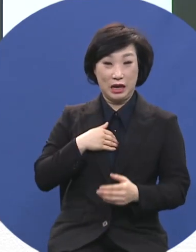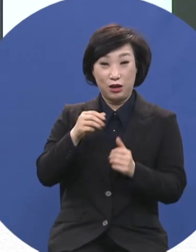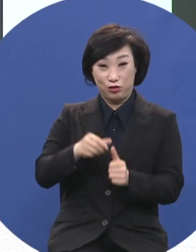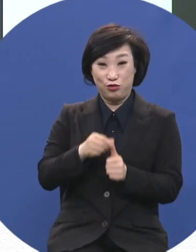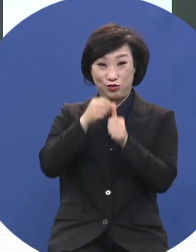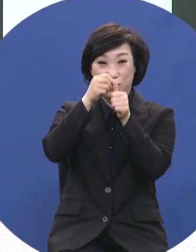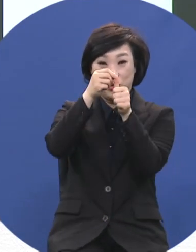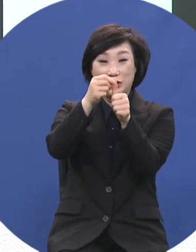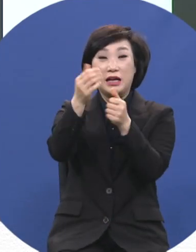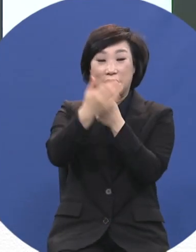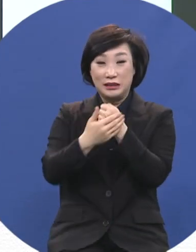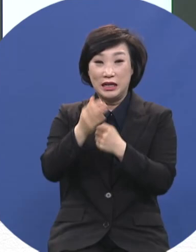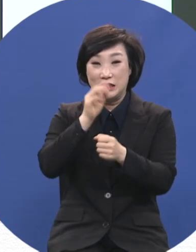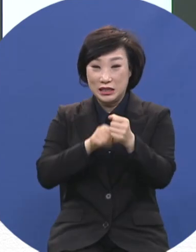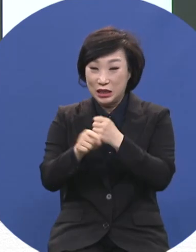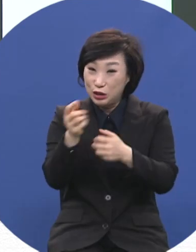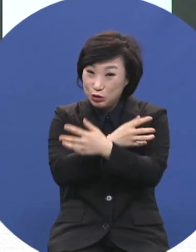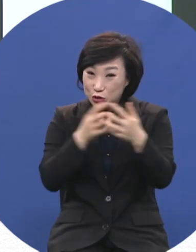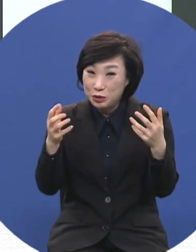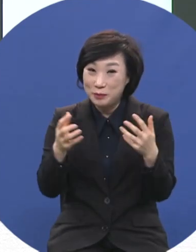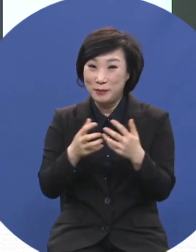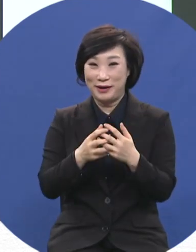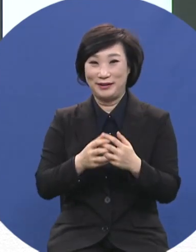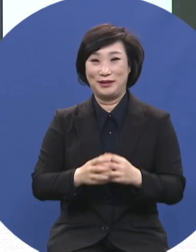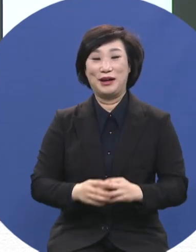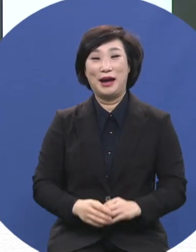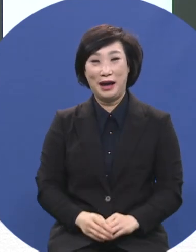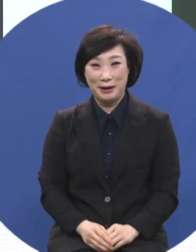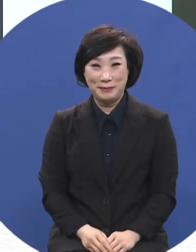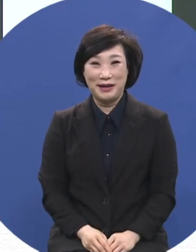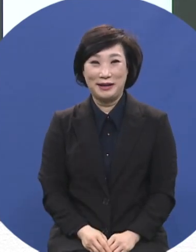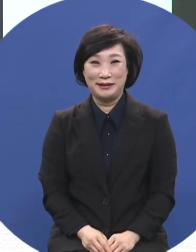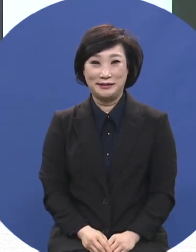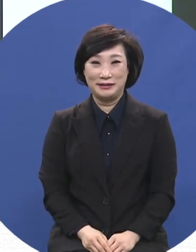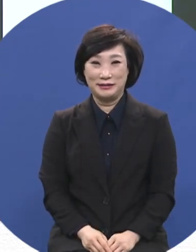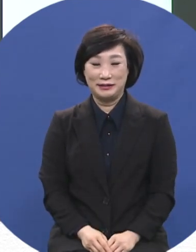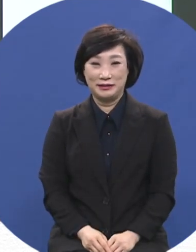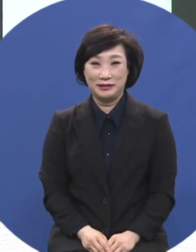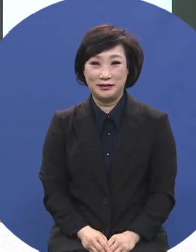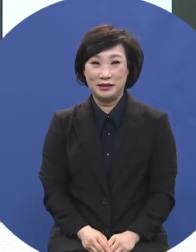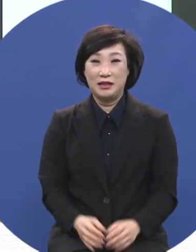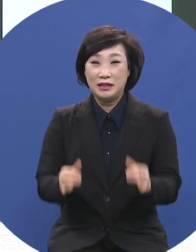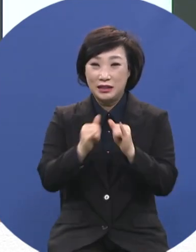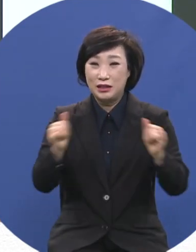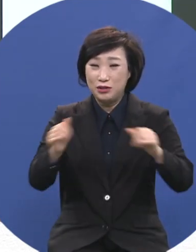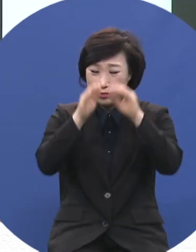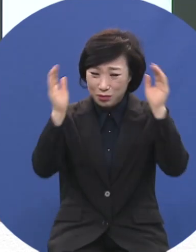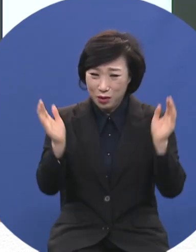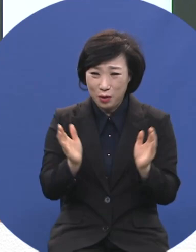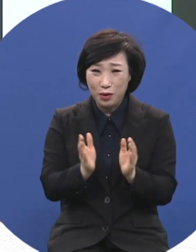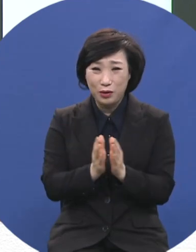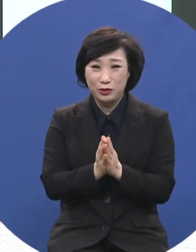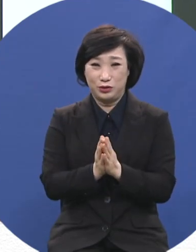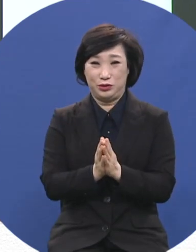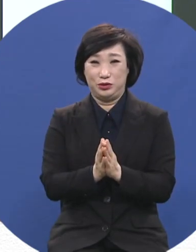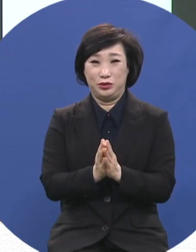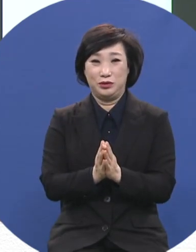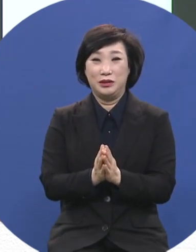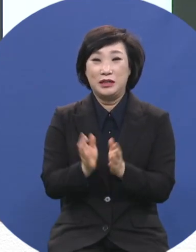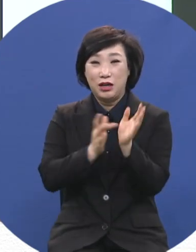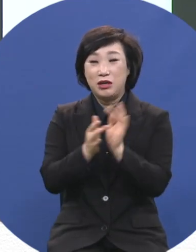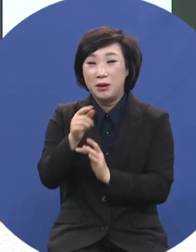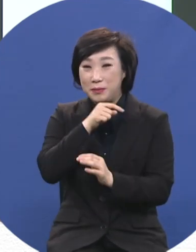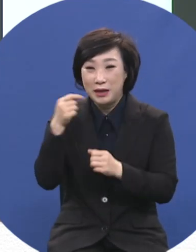구원의 은혜와 진리가 충만하더라. 온 인류가 다 그